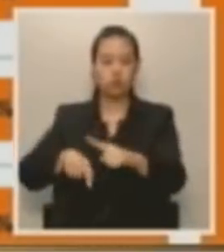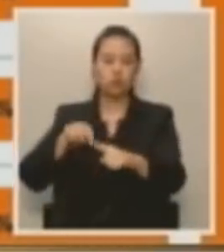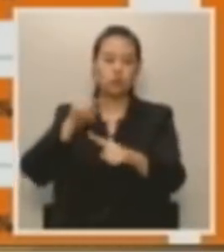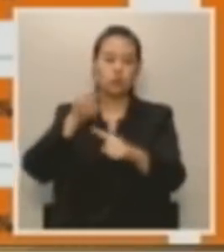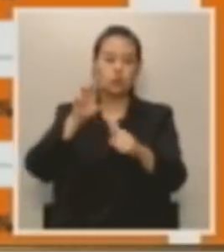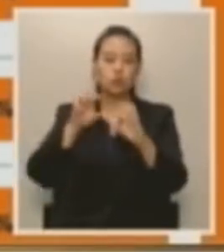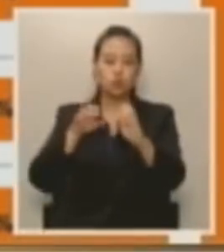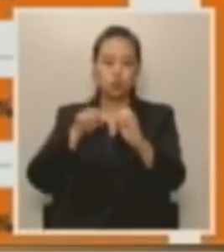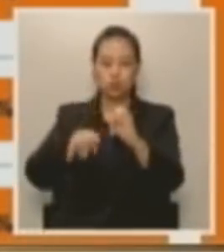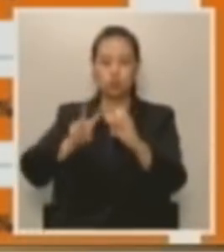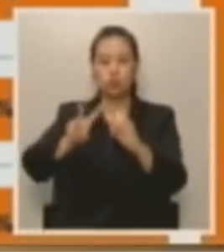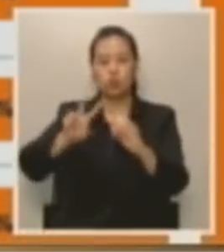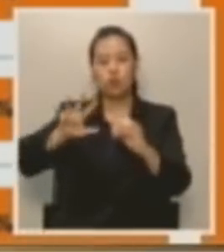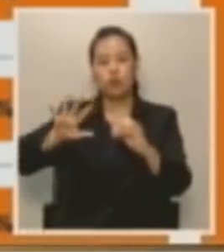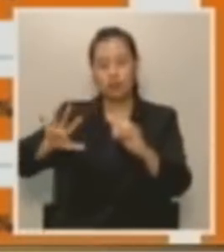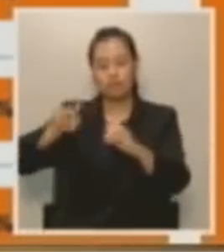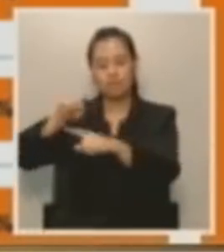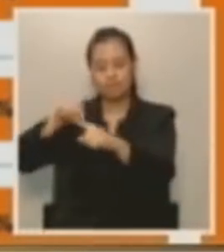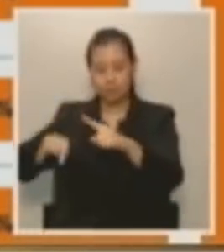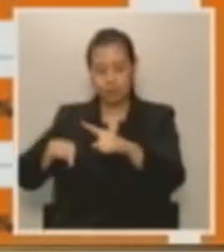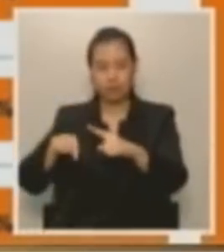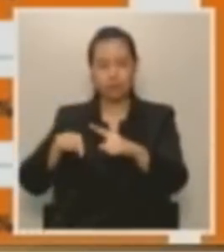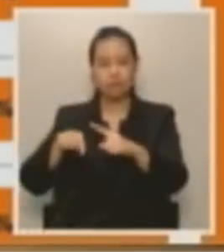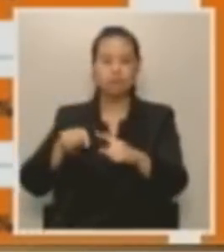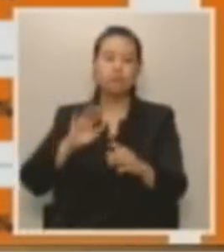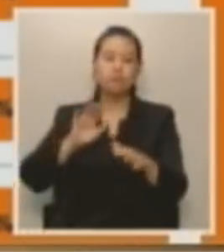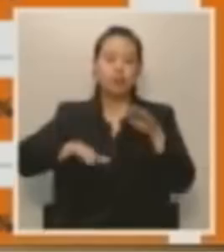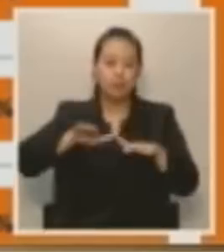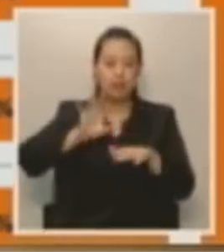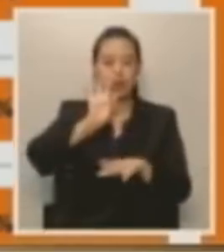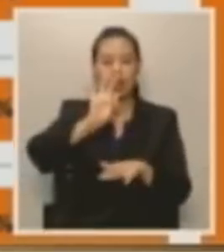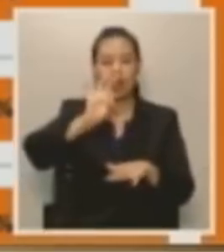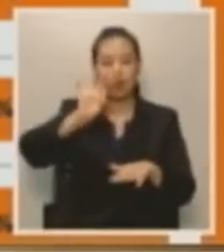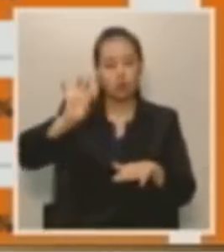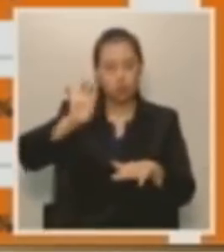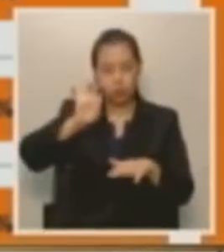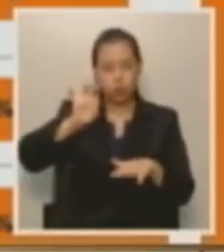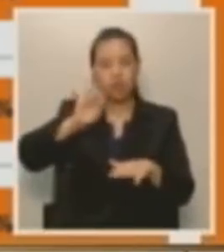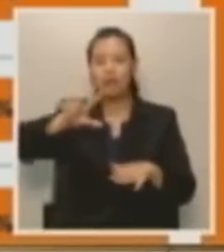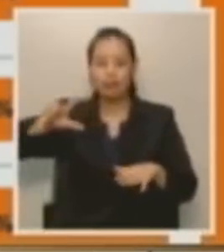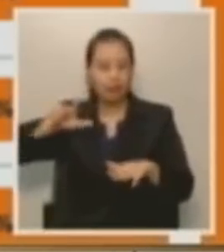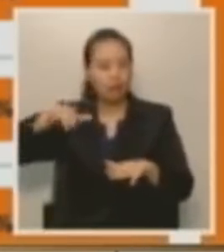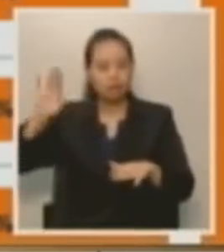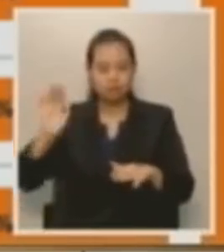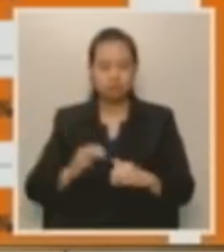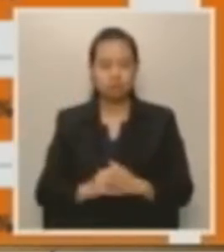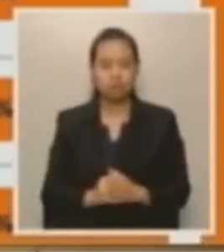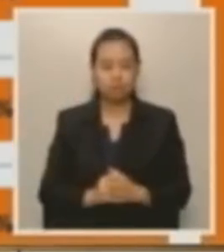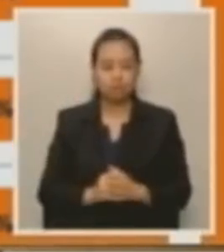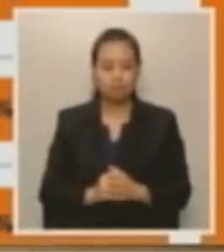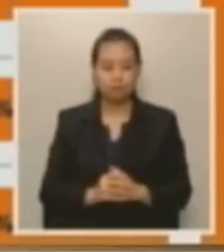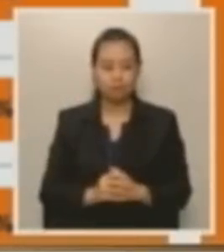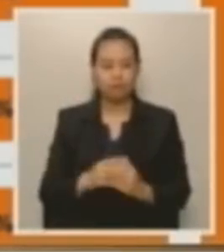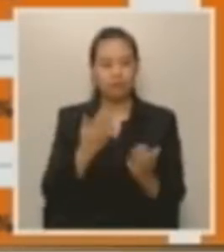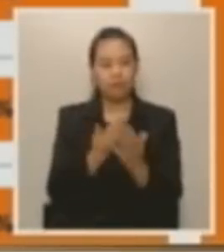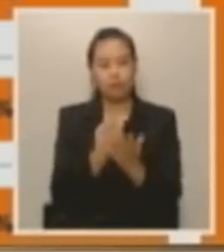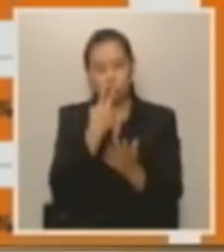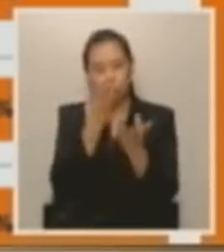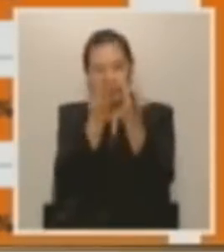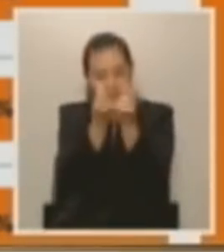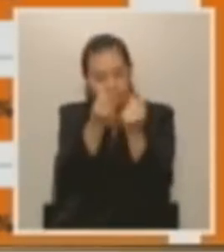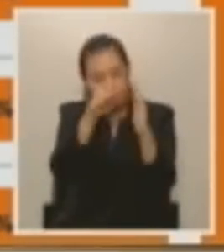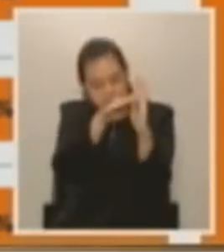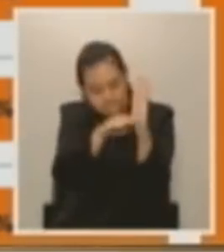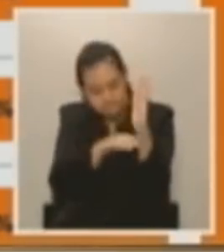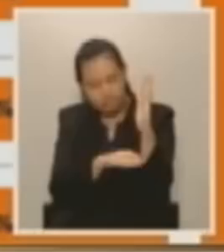0.25% ประมาณ910ล้านบาทแล้วถ้าเข้าไปดูในรายละเอียดนะคะว่าลดอะไรบ้างถ้